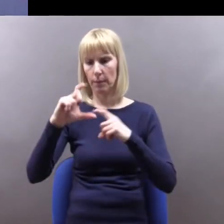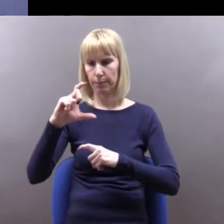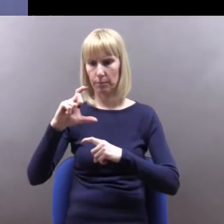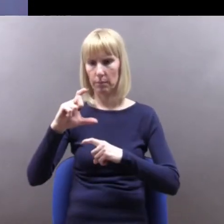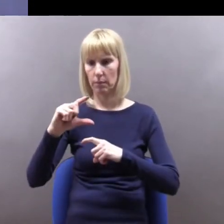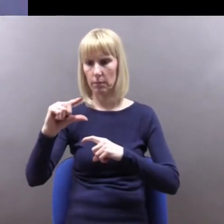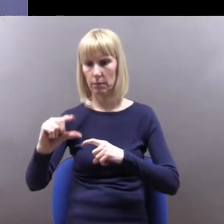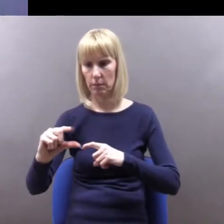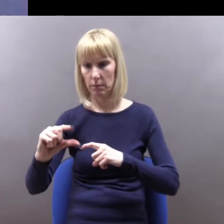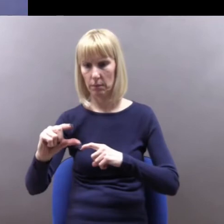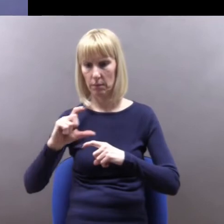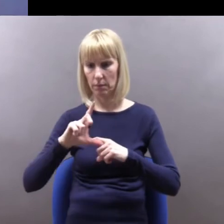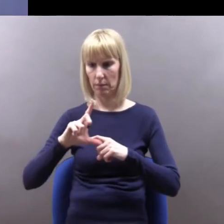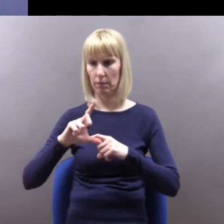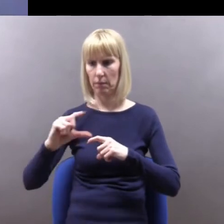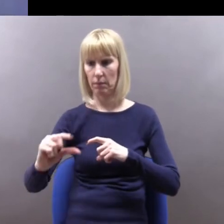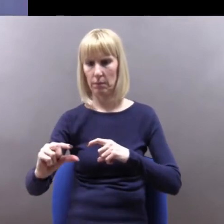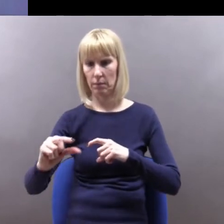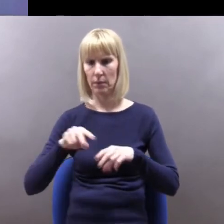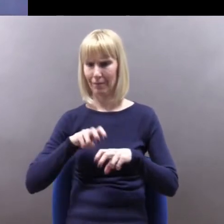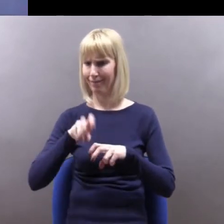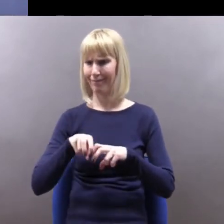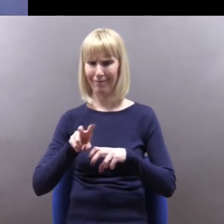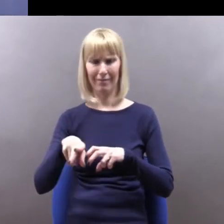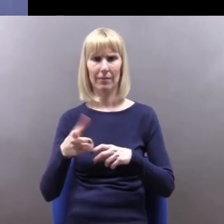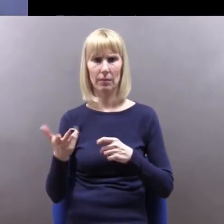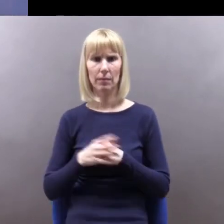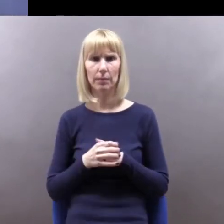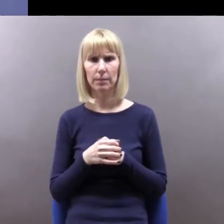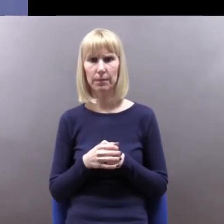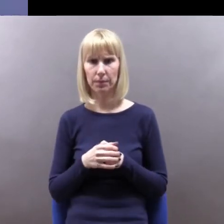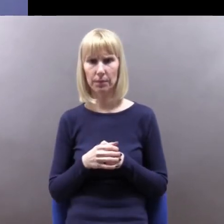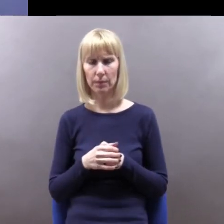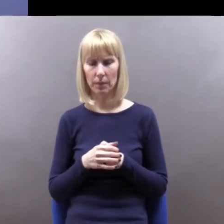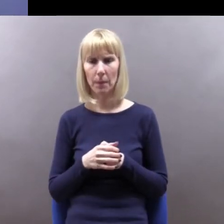centymetrowy krawężnik, a z drugiej 5 centymetrów, tak? To po prostu